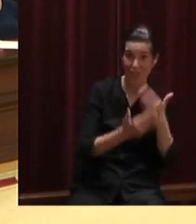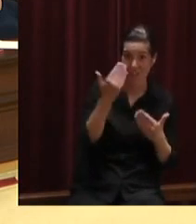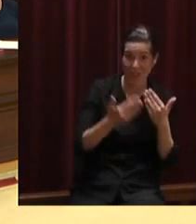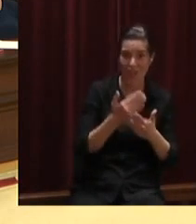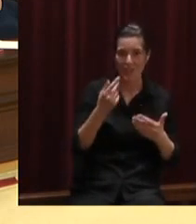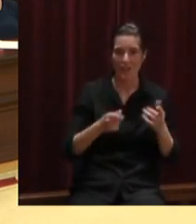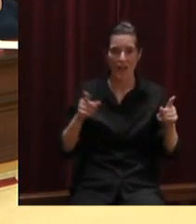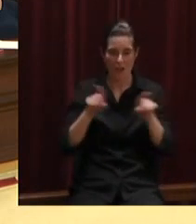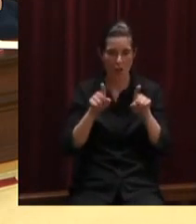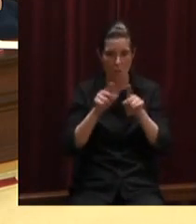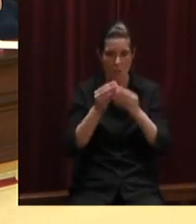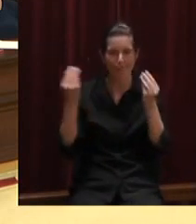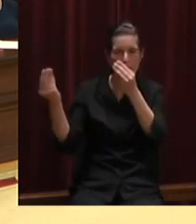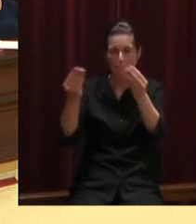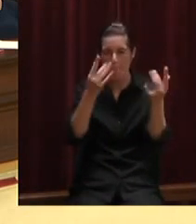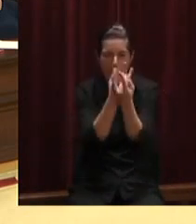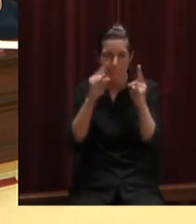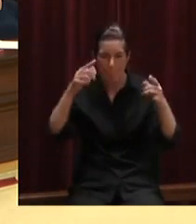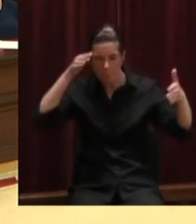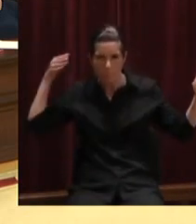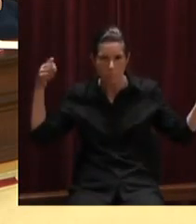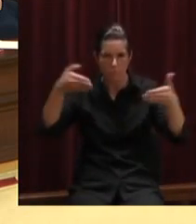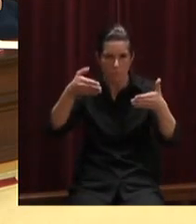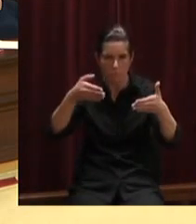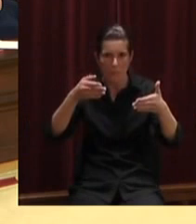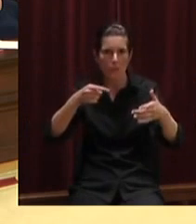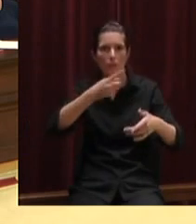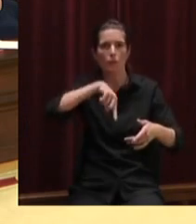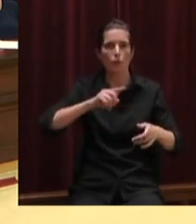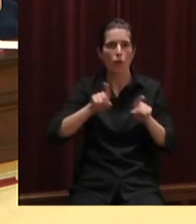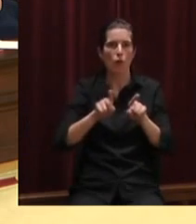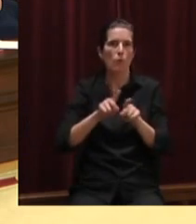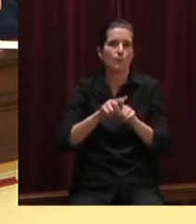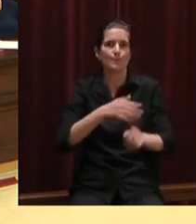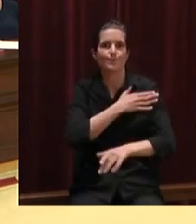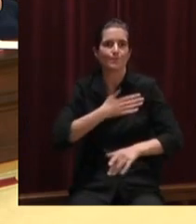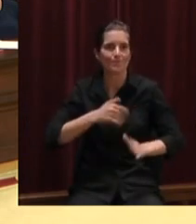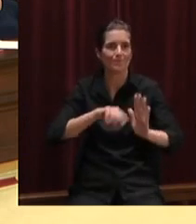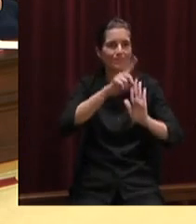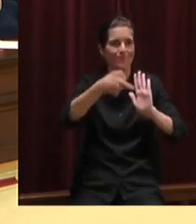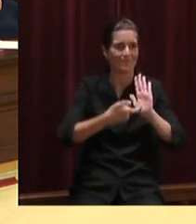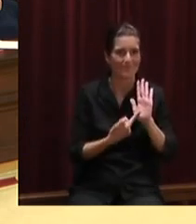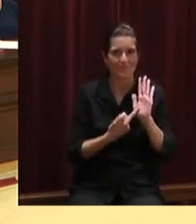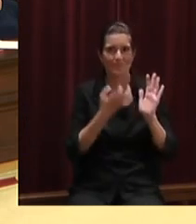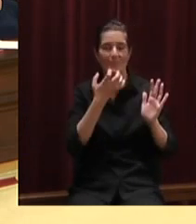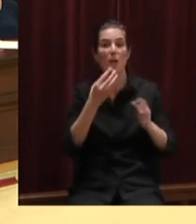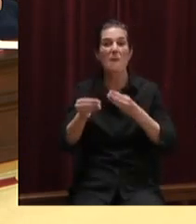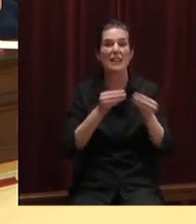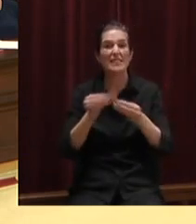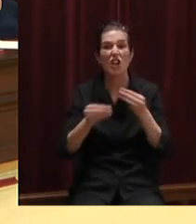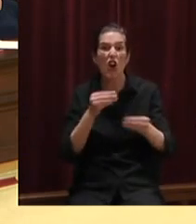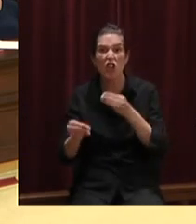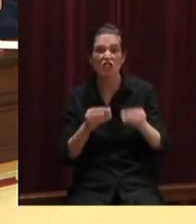seves preocupacions i que ha convertit la bona voluntat en lleis que ens situen a l'avantguarda d'Europa en la lluita contra els plàstics i el